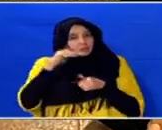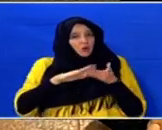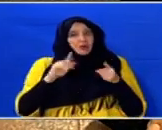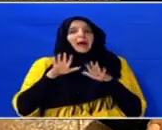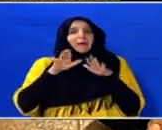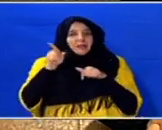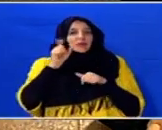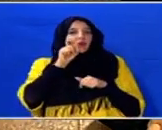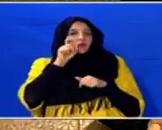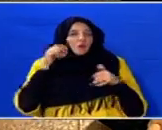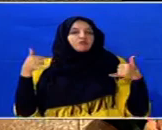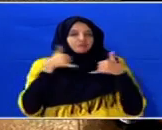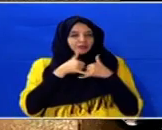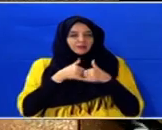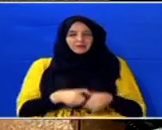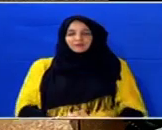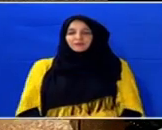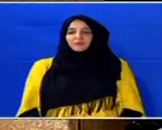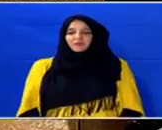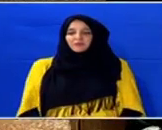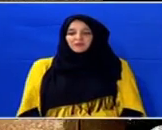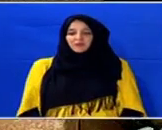الشيخ سعيد يتواصل معاك إن شاء الله.